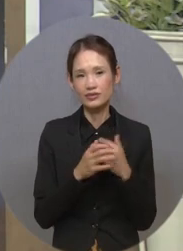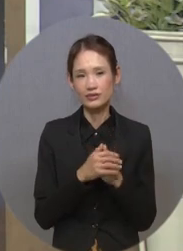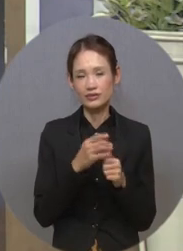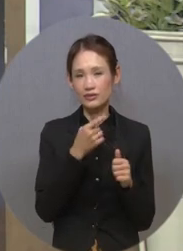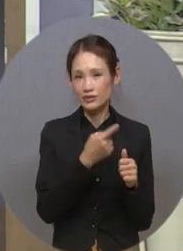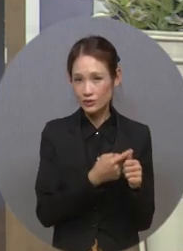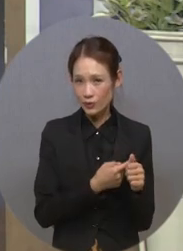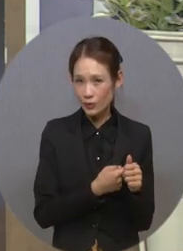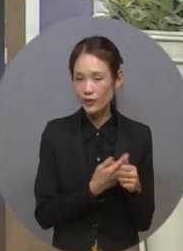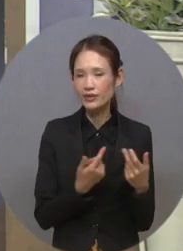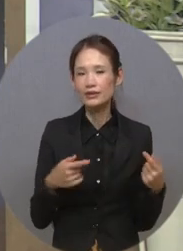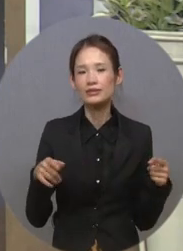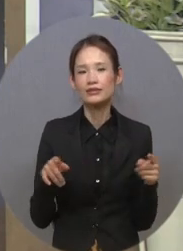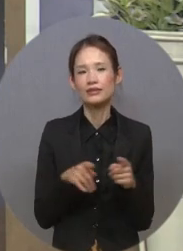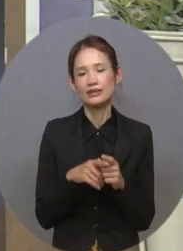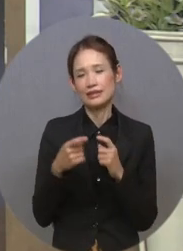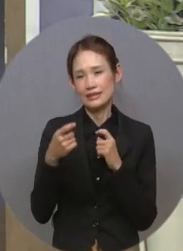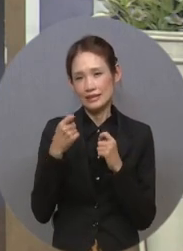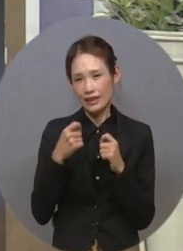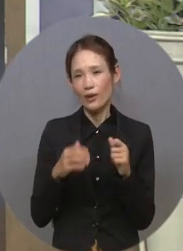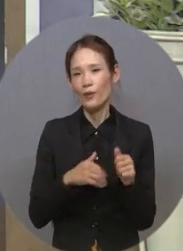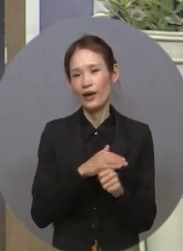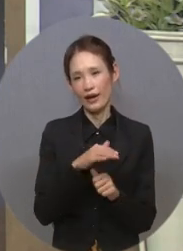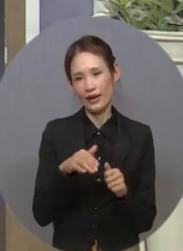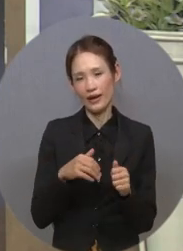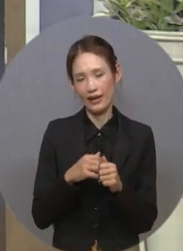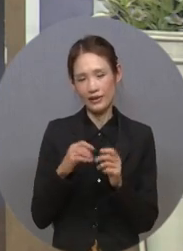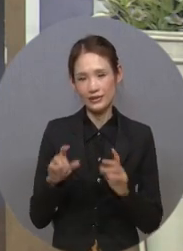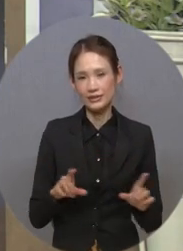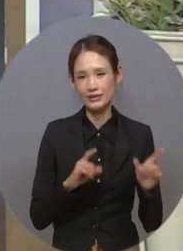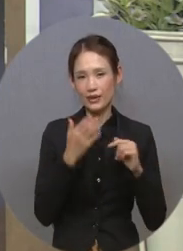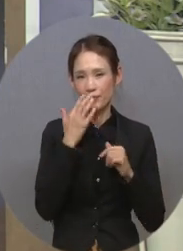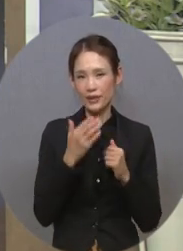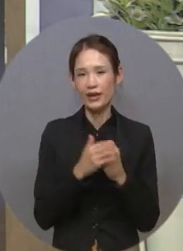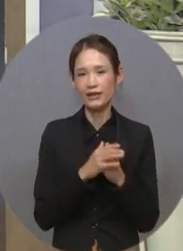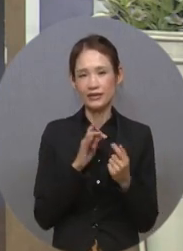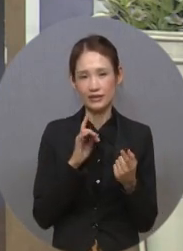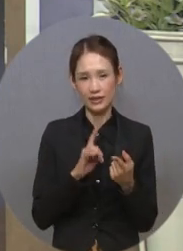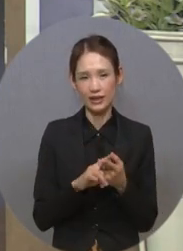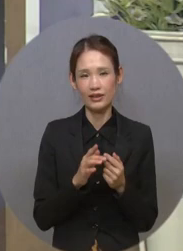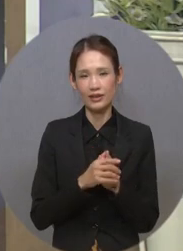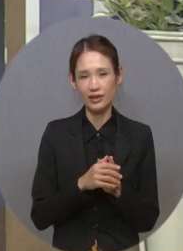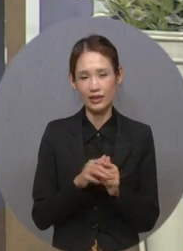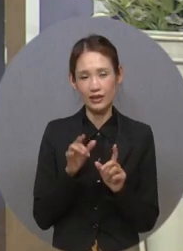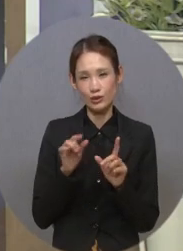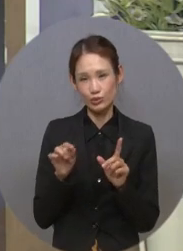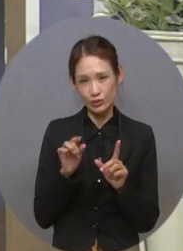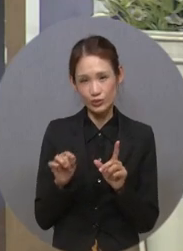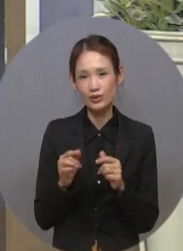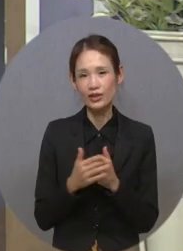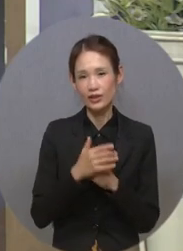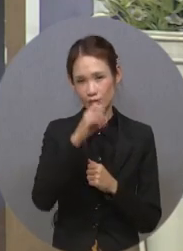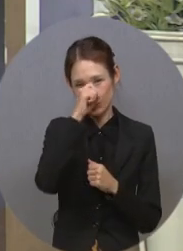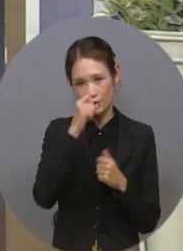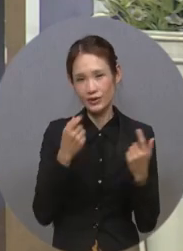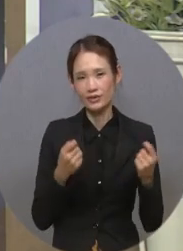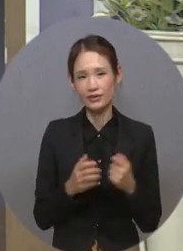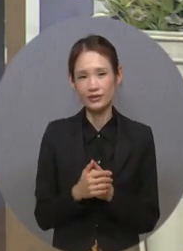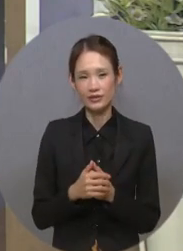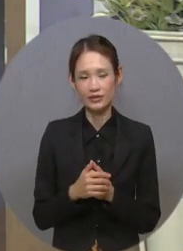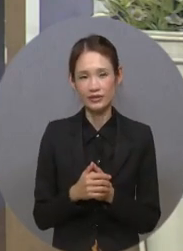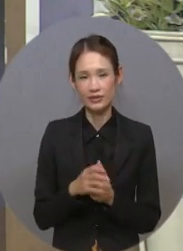네. 자연도 같이 친환경적으로 그렇죠. 지낼 수 있기 때문에 네. 그런 부분에서는 참 좋을 것 같다라는 네. 생각이 듭니다. 그리고